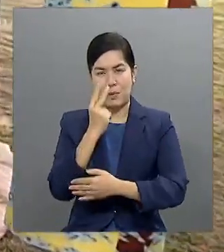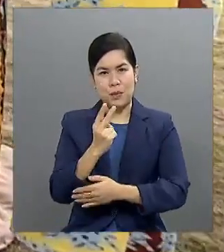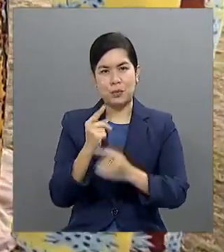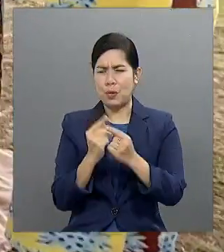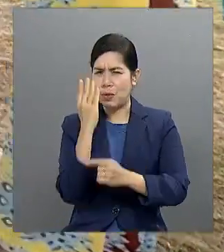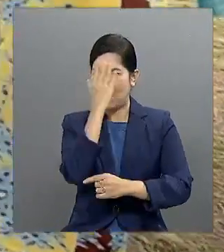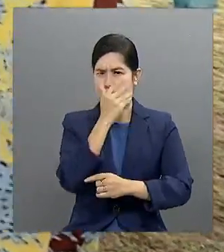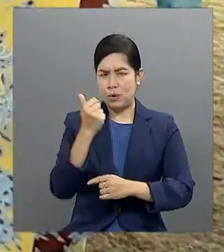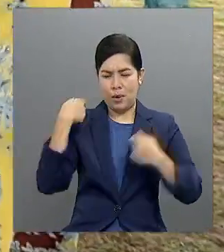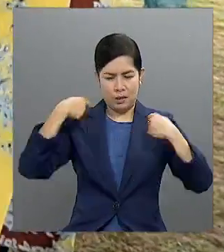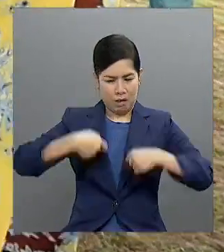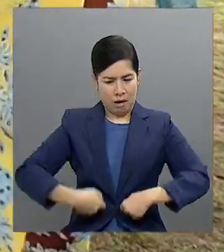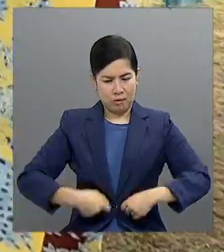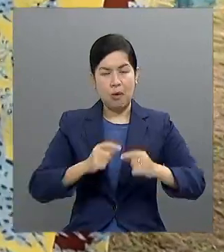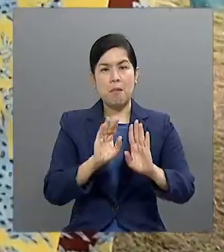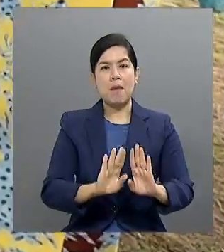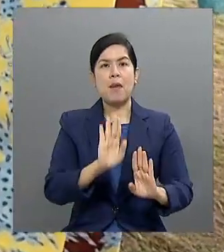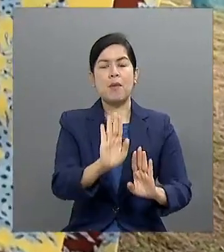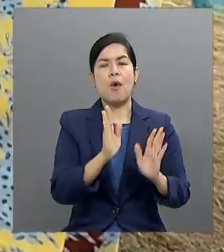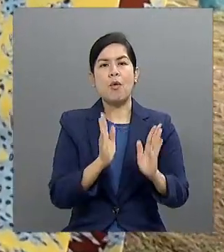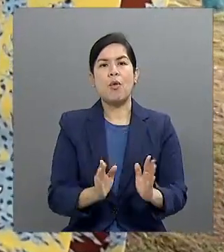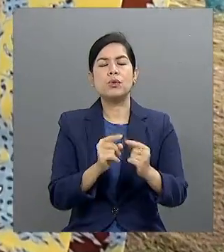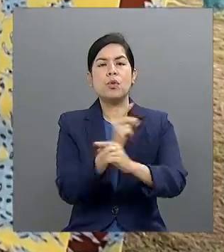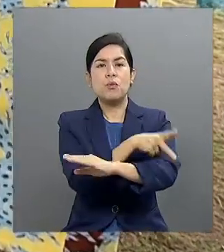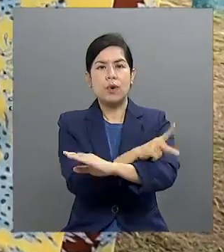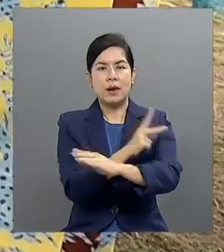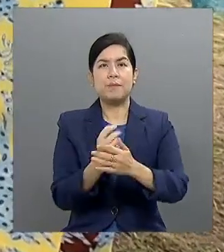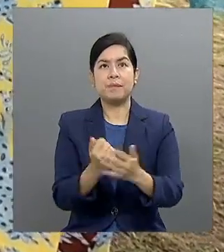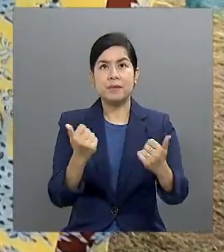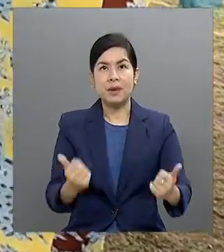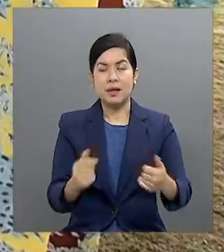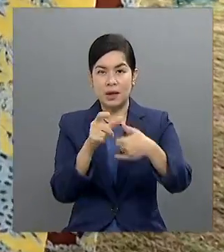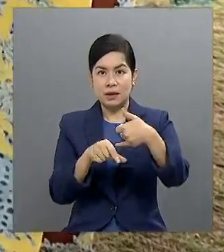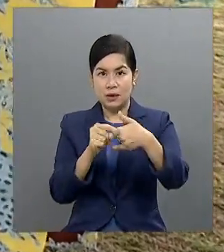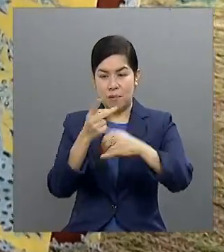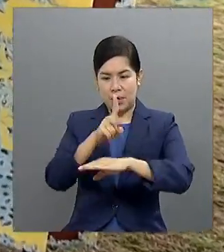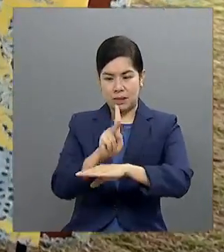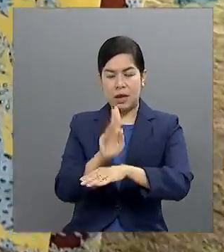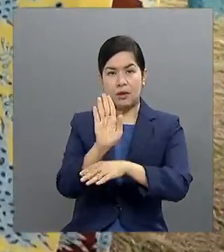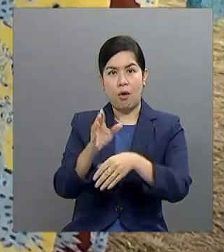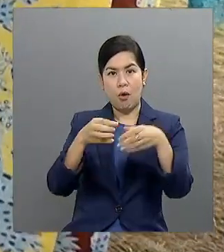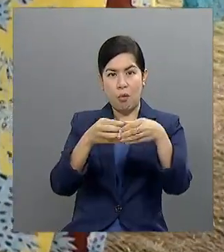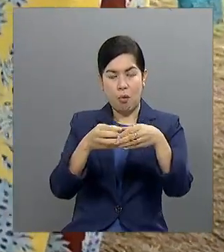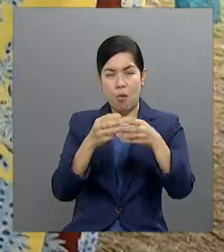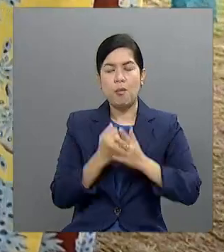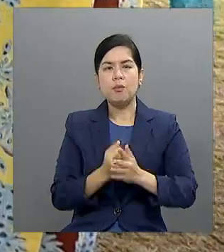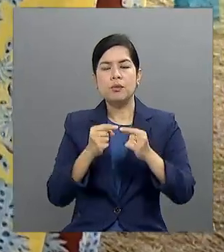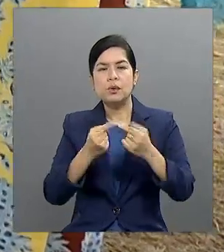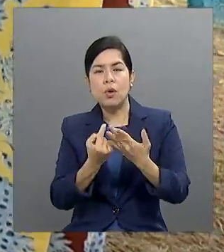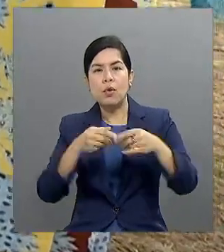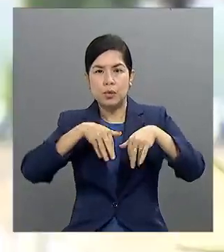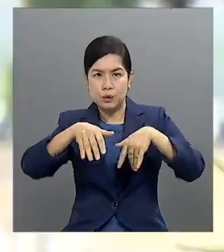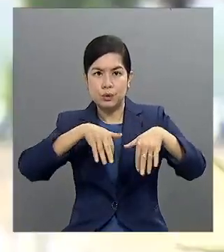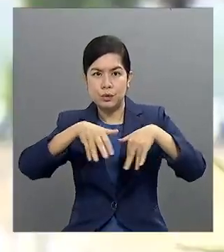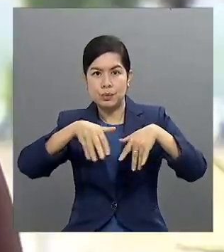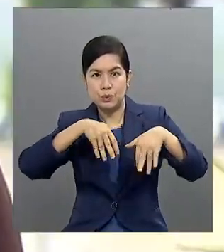เอกลักษณ์ของจังหวัดภูเก็ตค่ะคุณผู้ชมตอนนี้นะคะอยู่กับประธานวิสาหกิจชุมชนท่องเที่ยวย่านเมืองเก่าภูเก็ตคุณสมยศปราธานค่ะสวัสดีคุณส